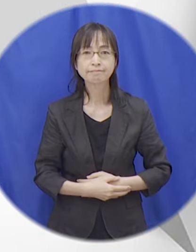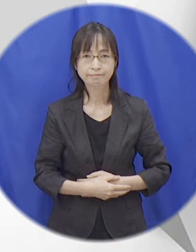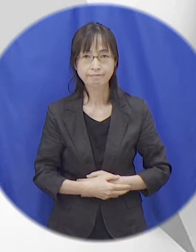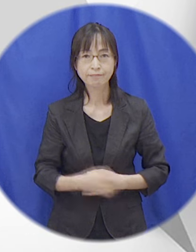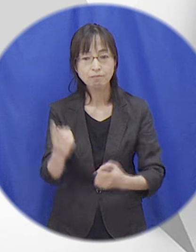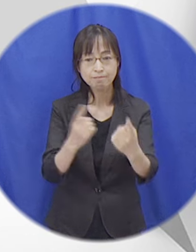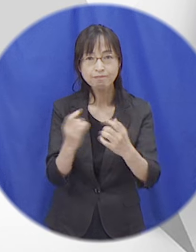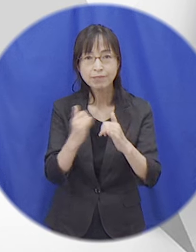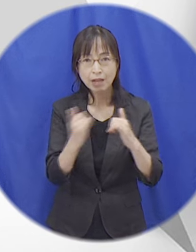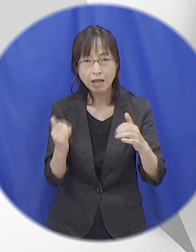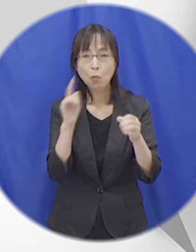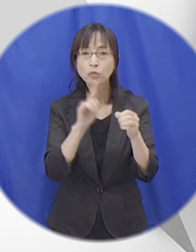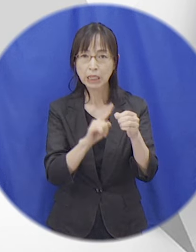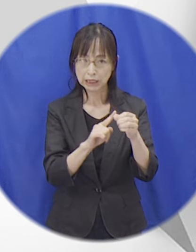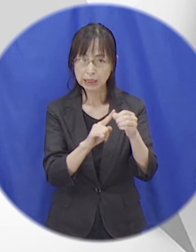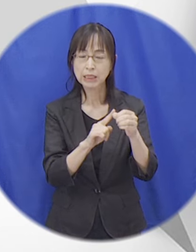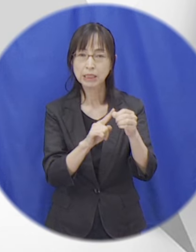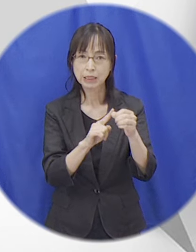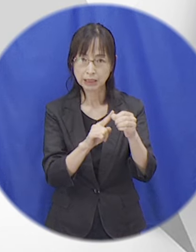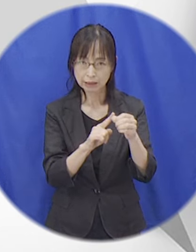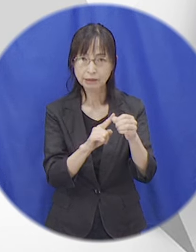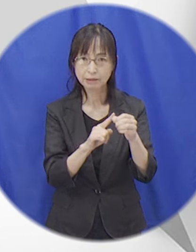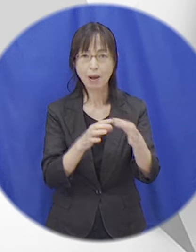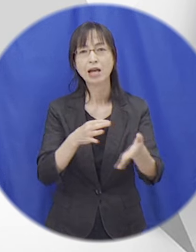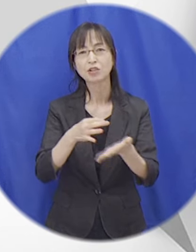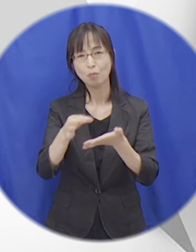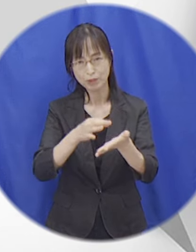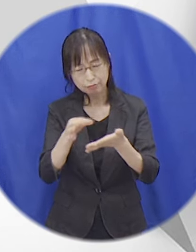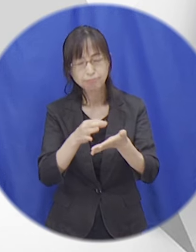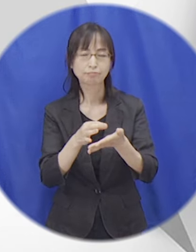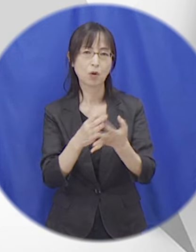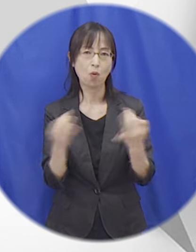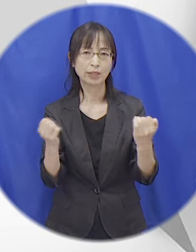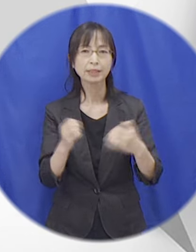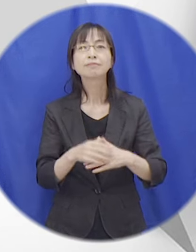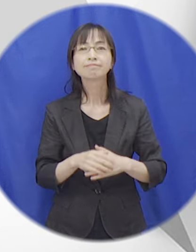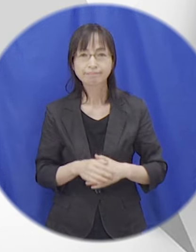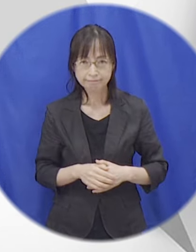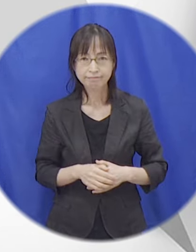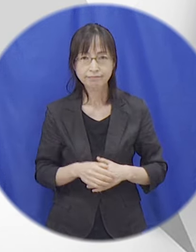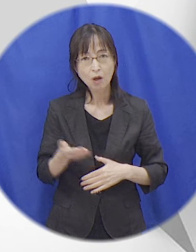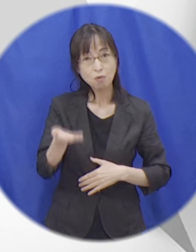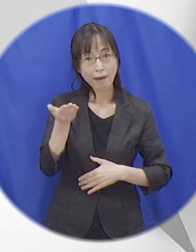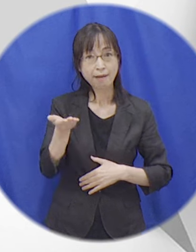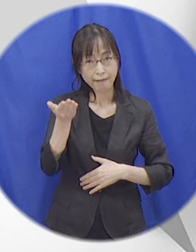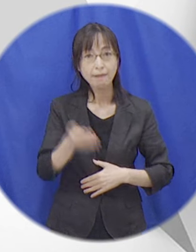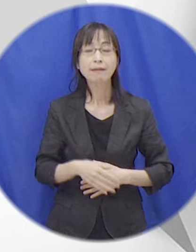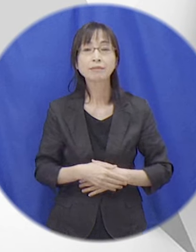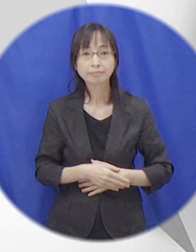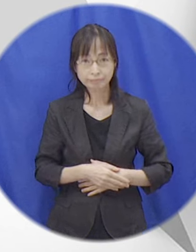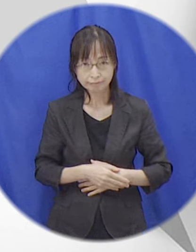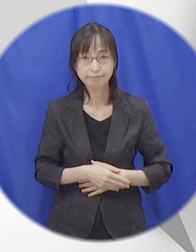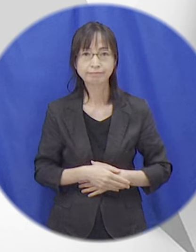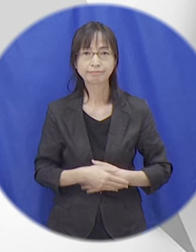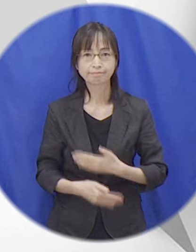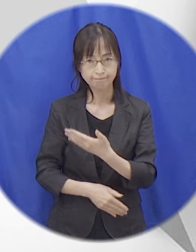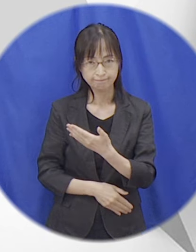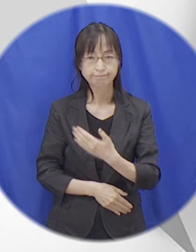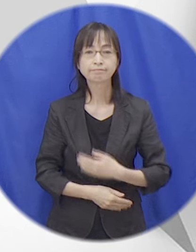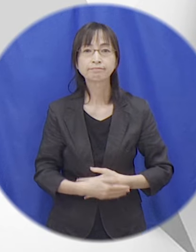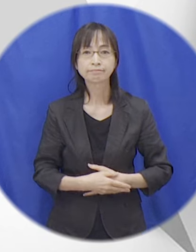来街者の訪問目的、自体はショッピング買い物が多いというところなんですが、こちらの上のグラフの方ですねをご確認ください、